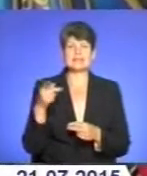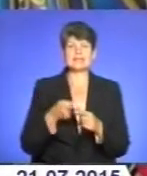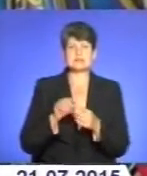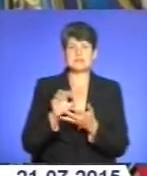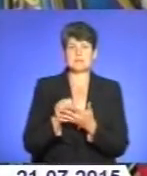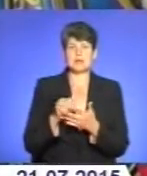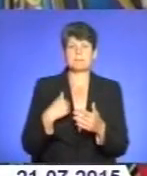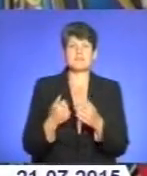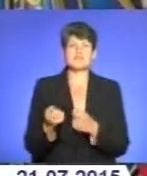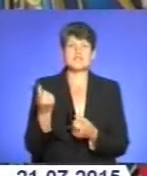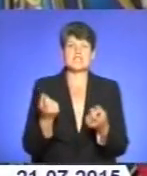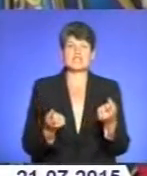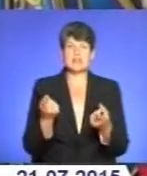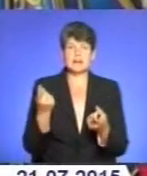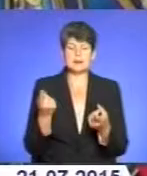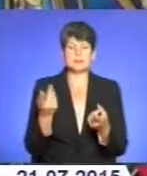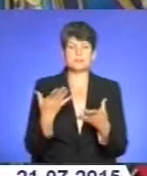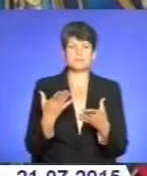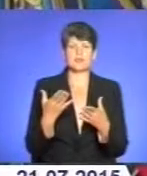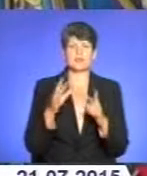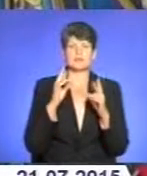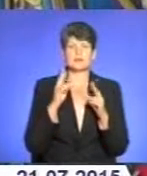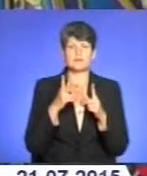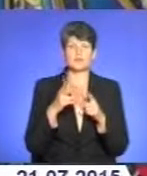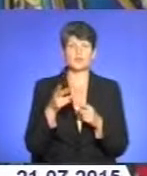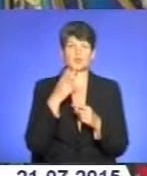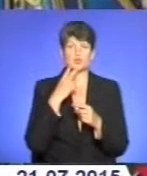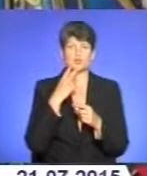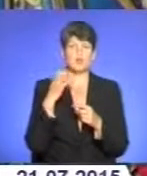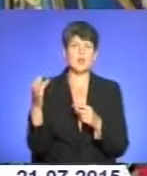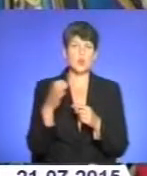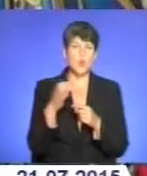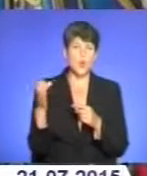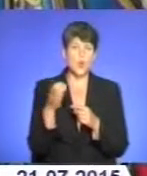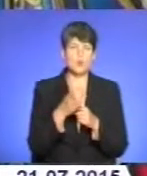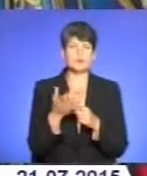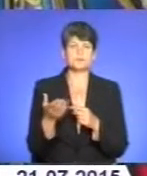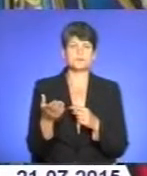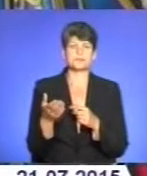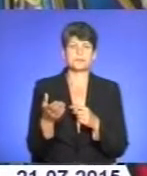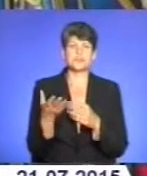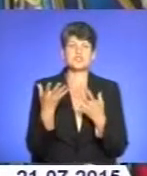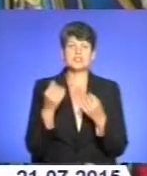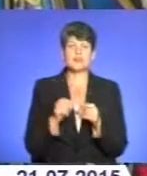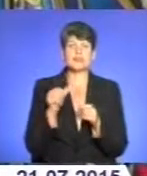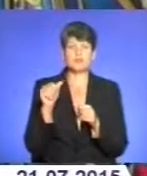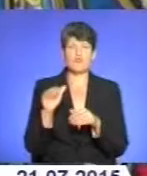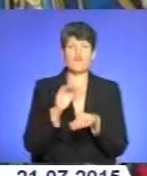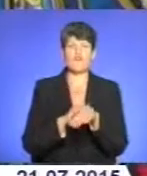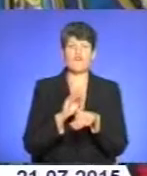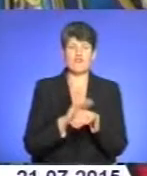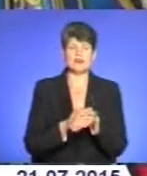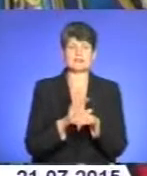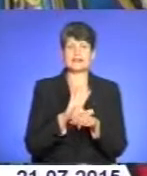Ми виявляли незаконну підакцизну групу товарів, тютюн, алкоголь. І ще, крім того, виявлялися факти ухилення